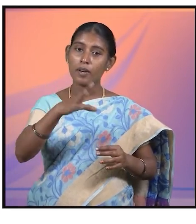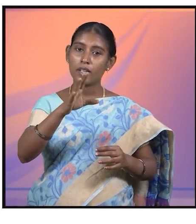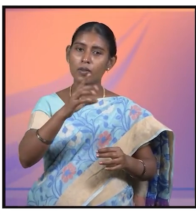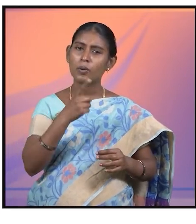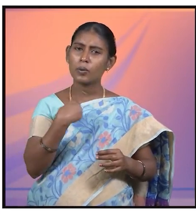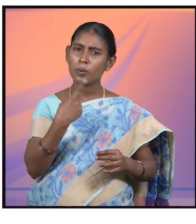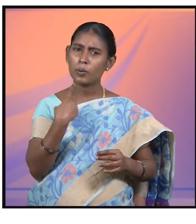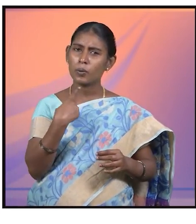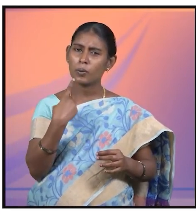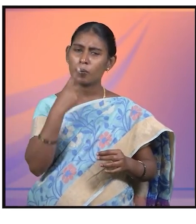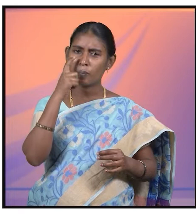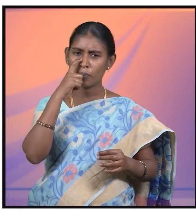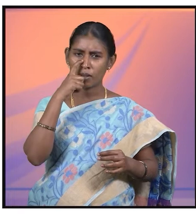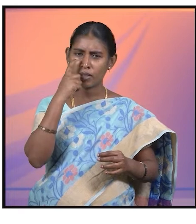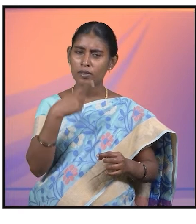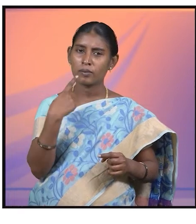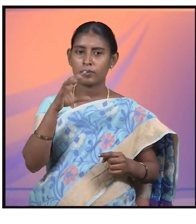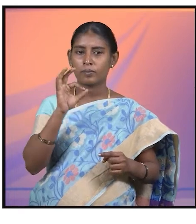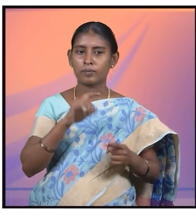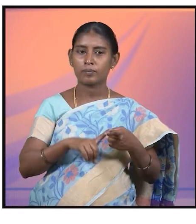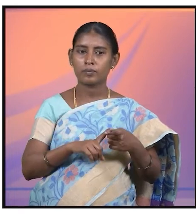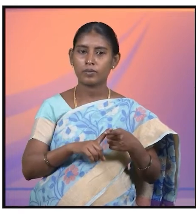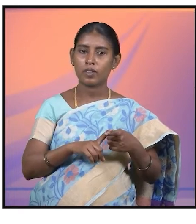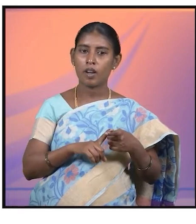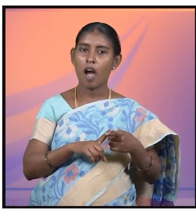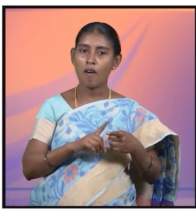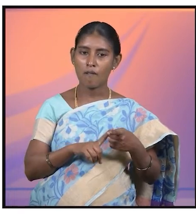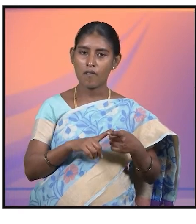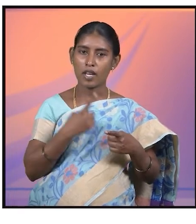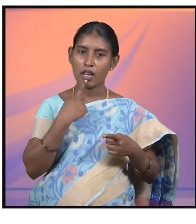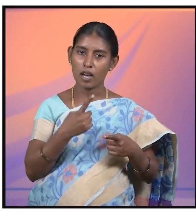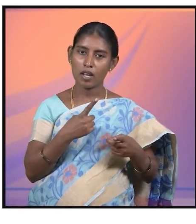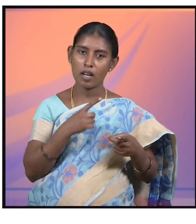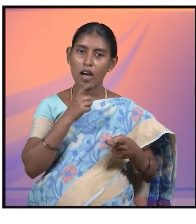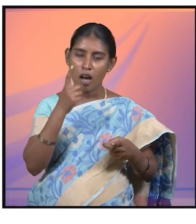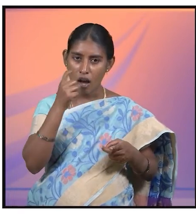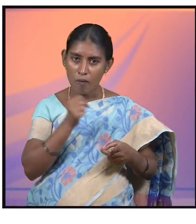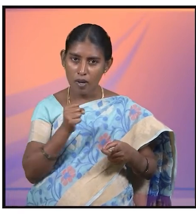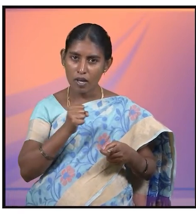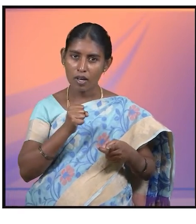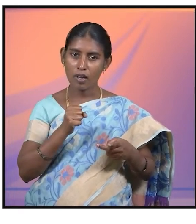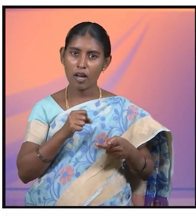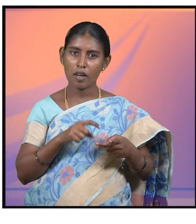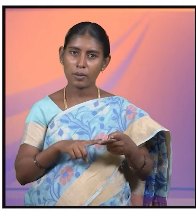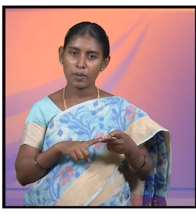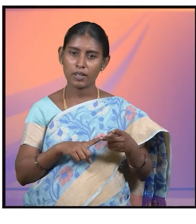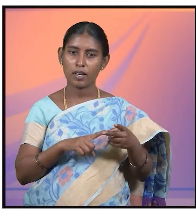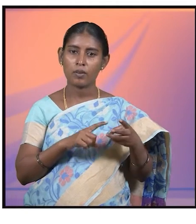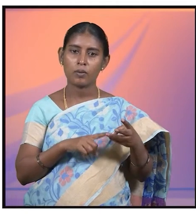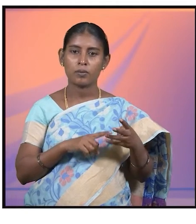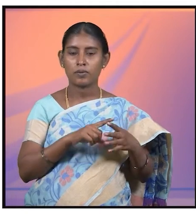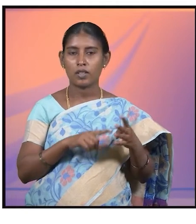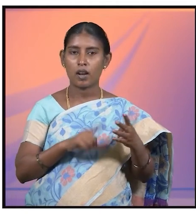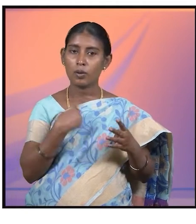என குறிப்பிடப்படுபவர் யார்? ஔவையார், ஆதிமந்தியார், ஒக்கூர்